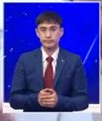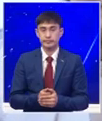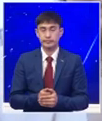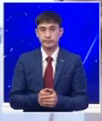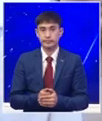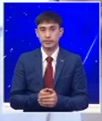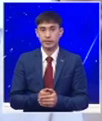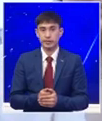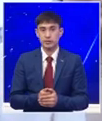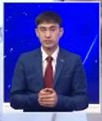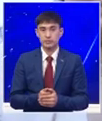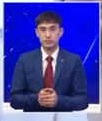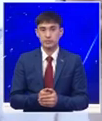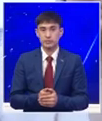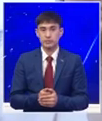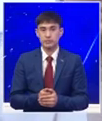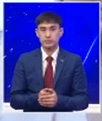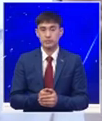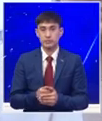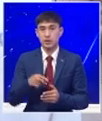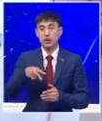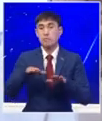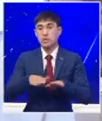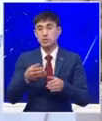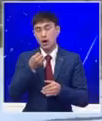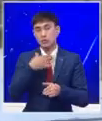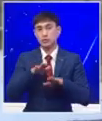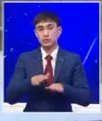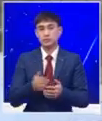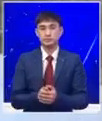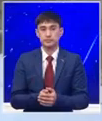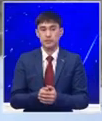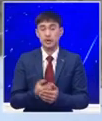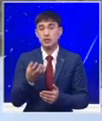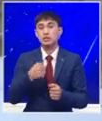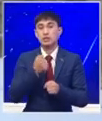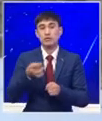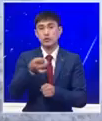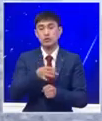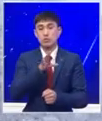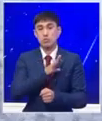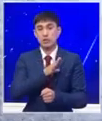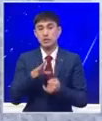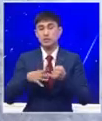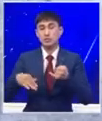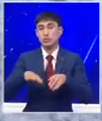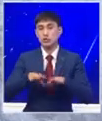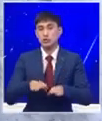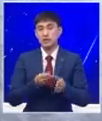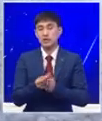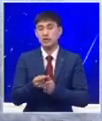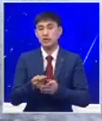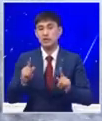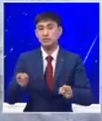Да, Джаксатур. Локация очень хорошая для акимата. Также глава региона побывал на земельных участках, выделенных